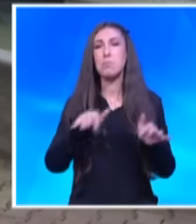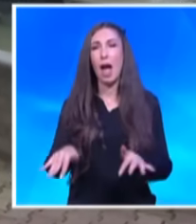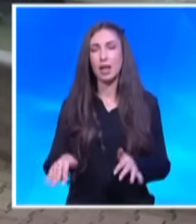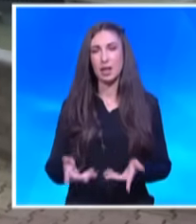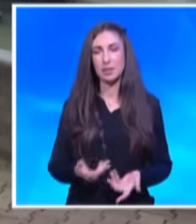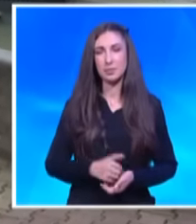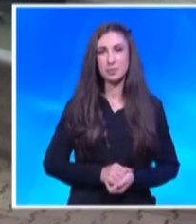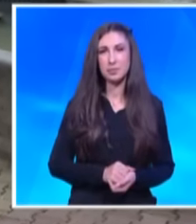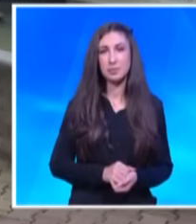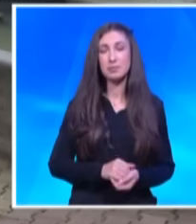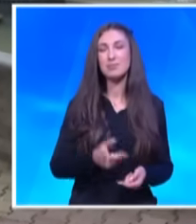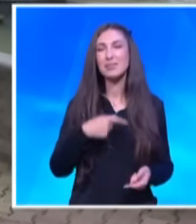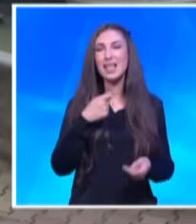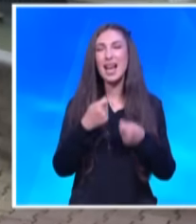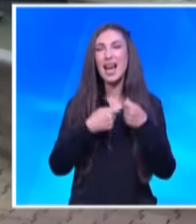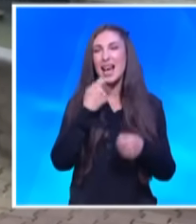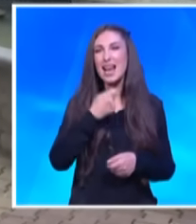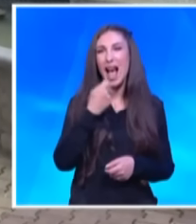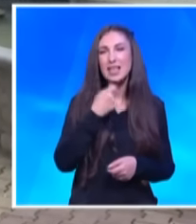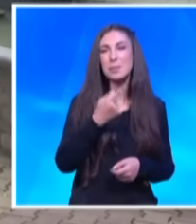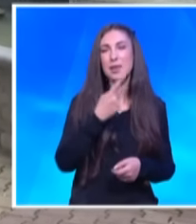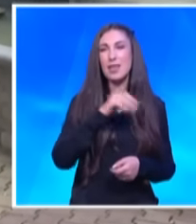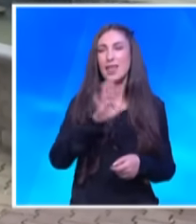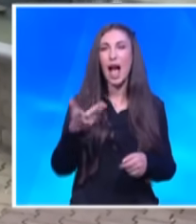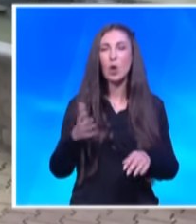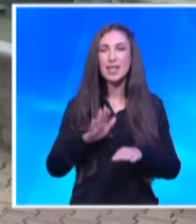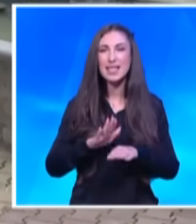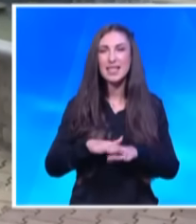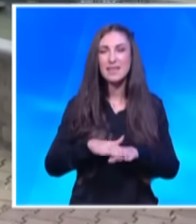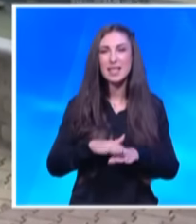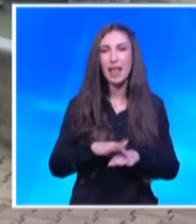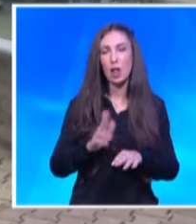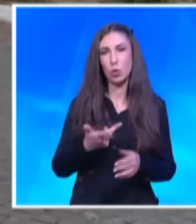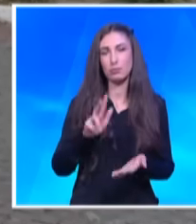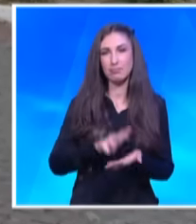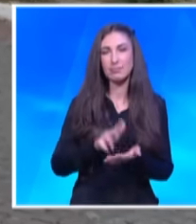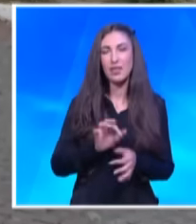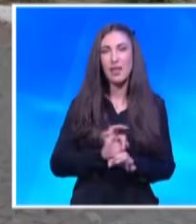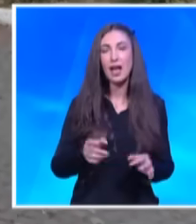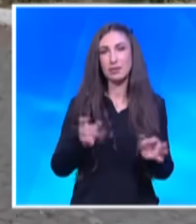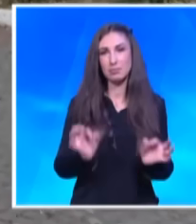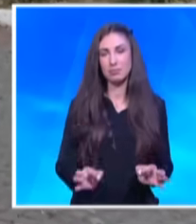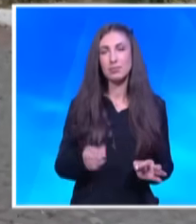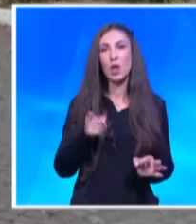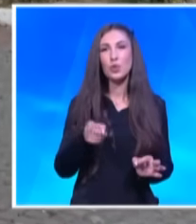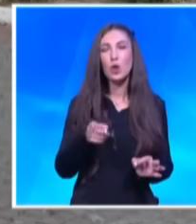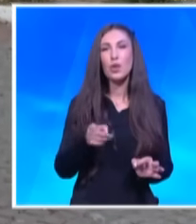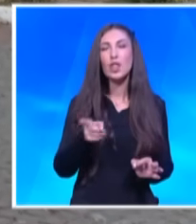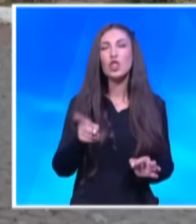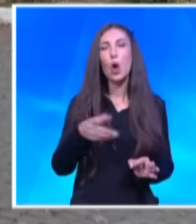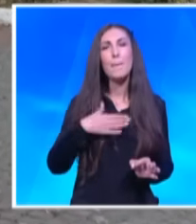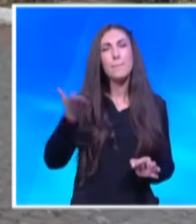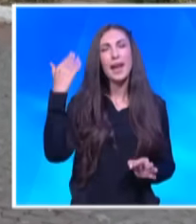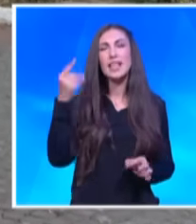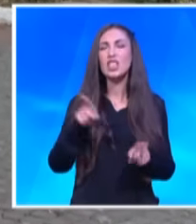Но от разпитите на някои свидетели, които вече са факт, е установено, че той има и предишни